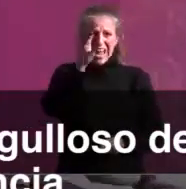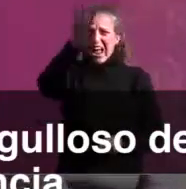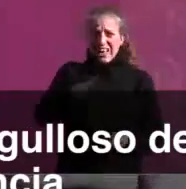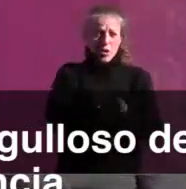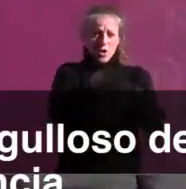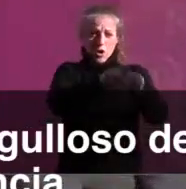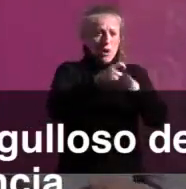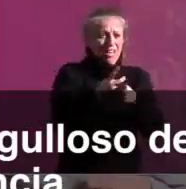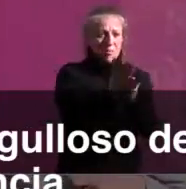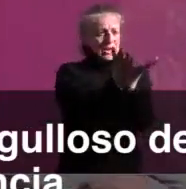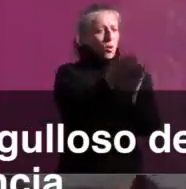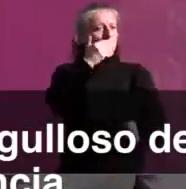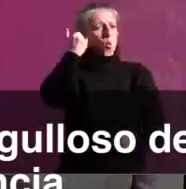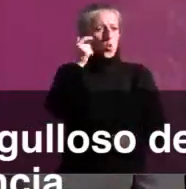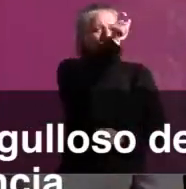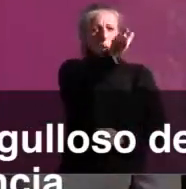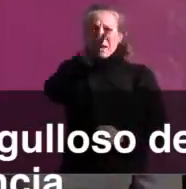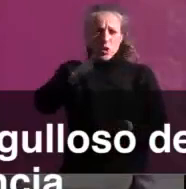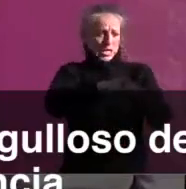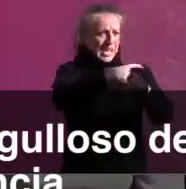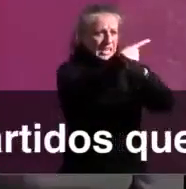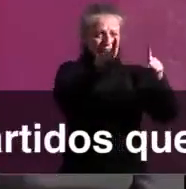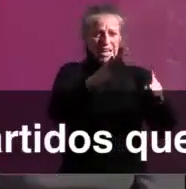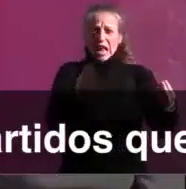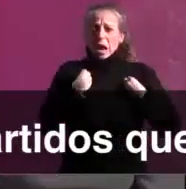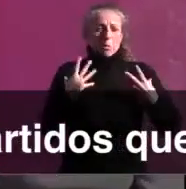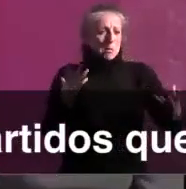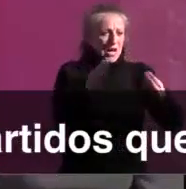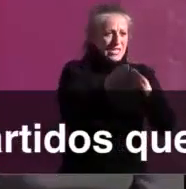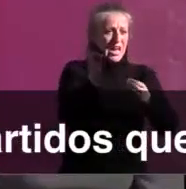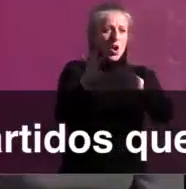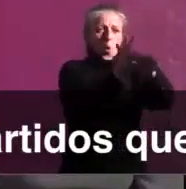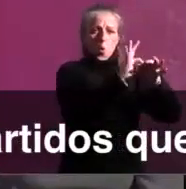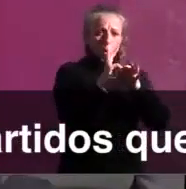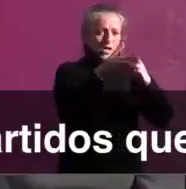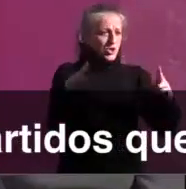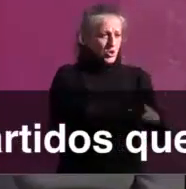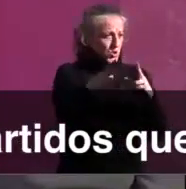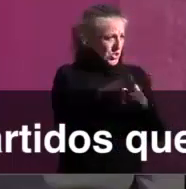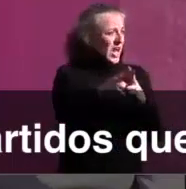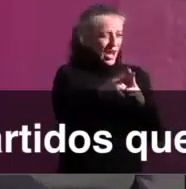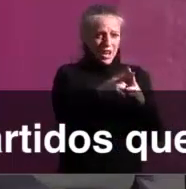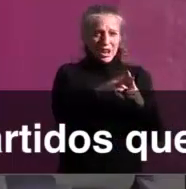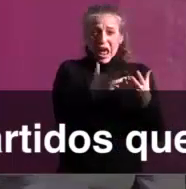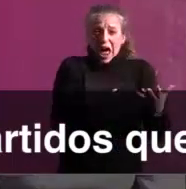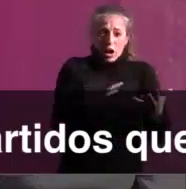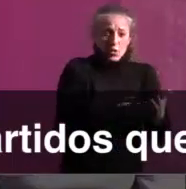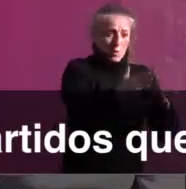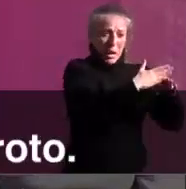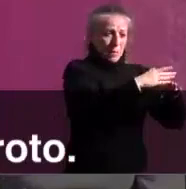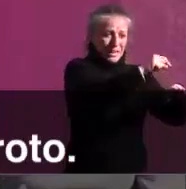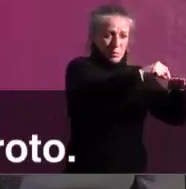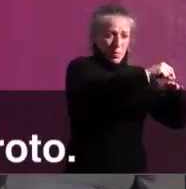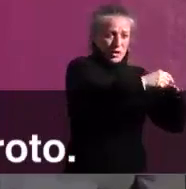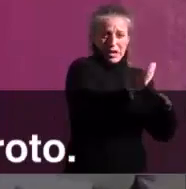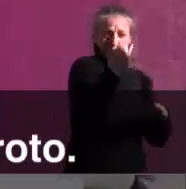orgullós de la seva diversitat i orgullós de la seva convivència i de la seva cohesió social, que a dia d'avui els partits que han governat a Catalunya i